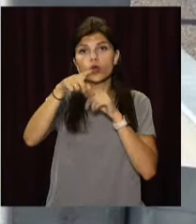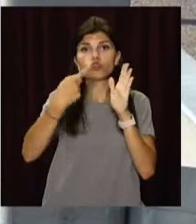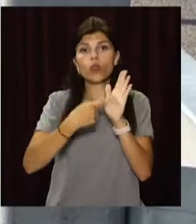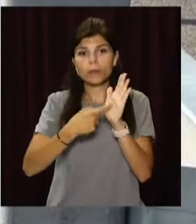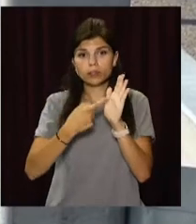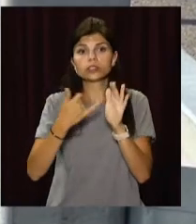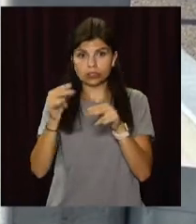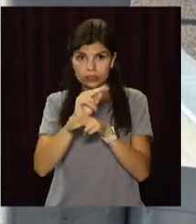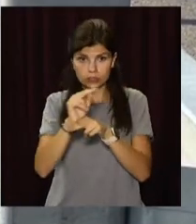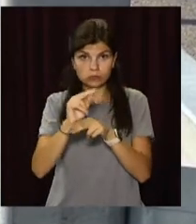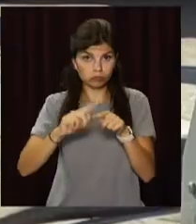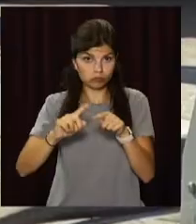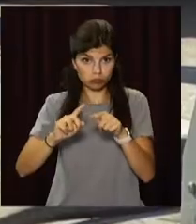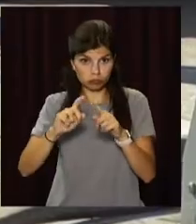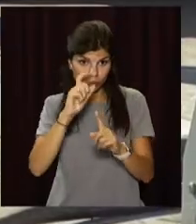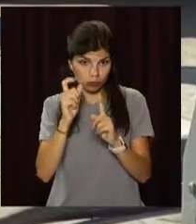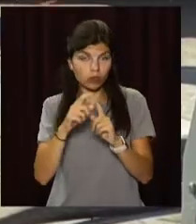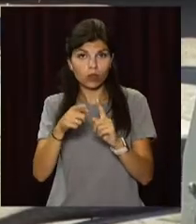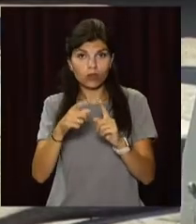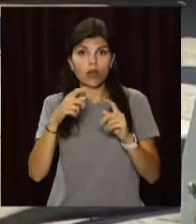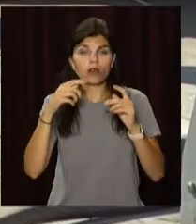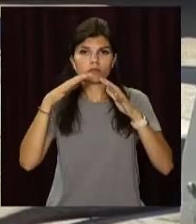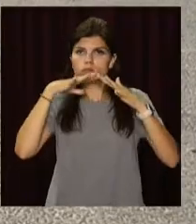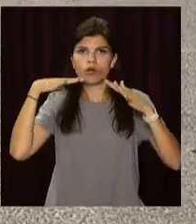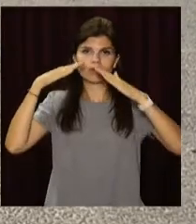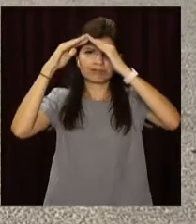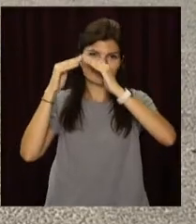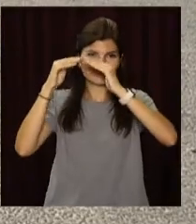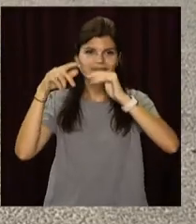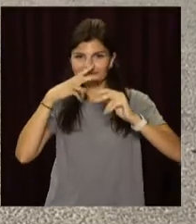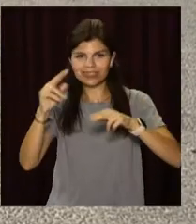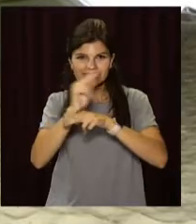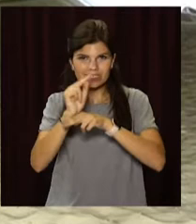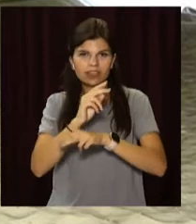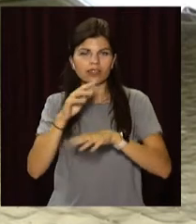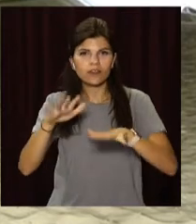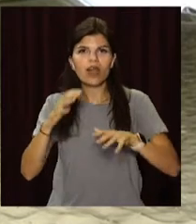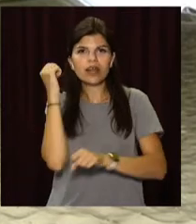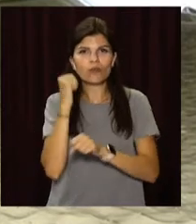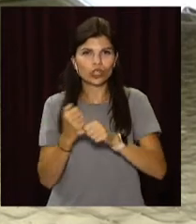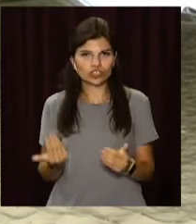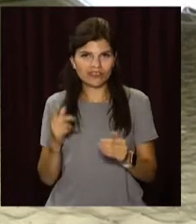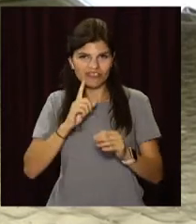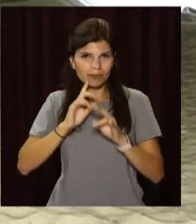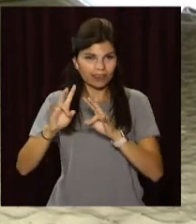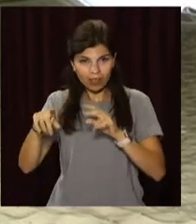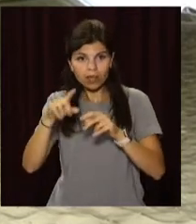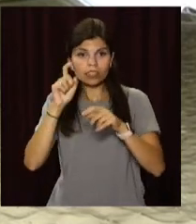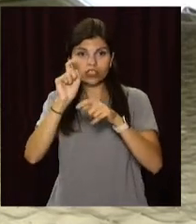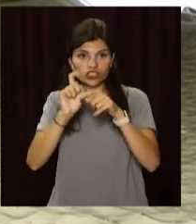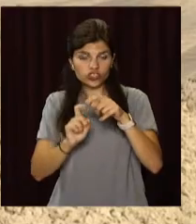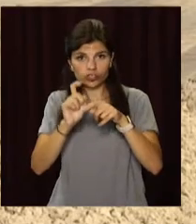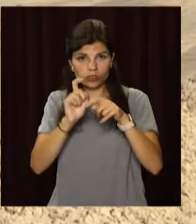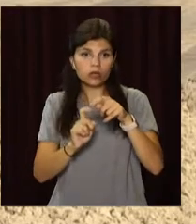за переправою. Там розгорнули будівельний майданчик, облаштовують з'їзд та відсипають земляне полотно. Наразі підрядники варять арматуру